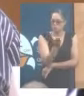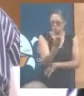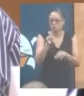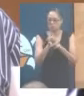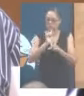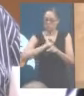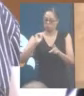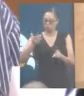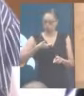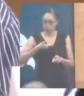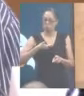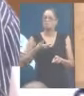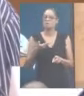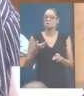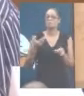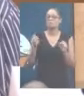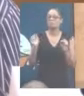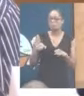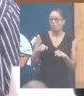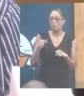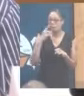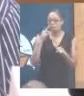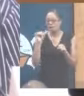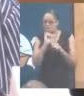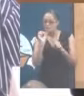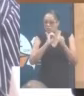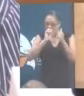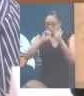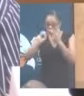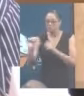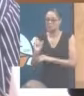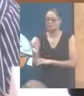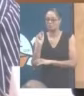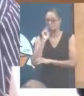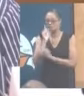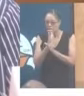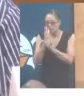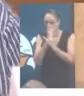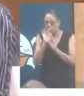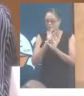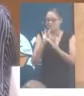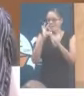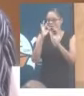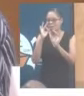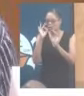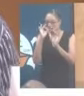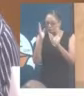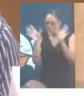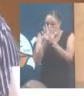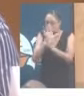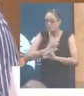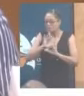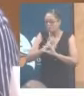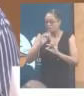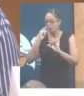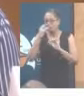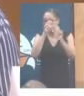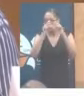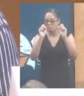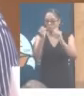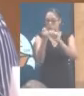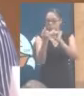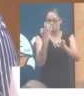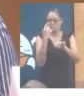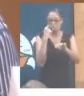mails, lorsqu'on envoie les mails, on peut voir les destinataires. Ils n'avaient pas caché, ils n'étaient pas en copie, invisible. Donc c'est